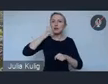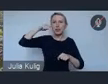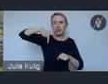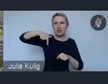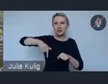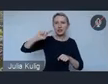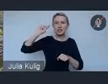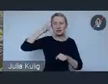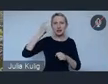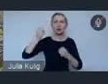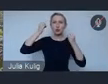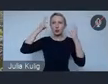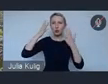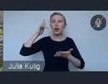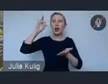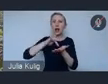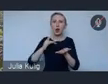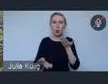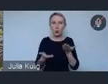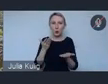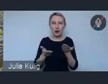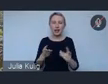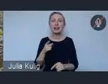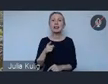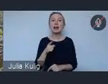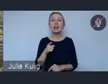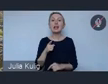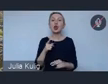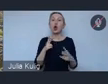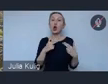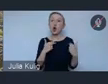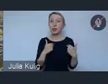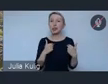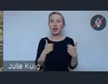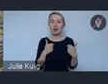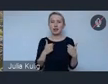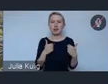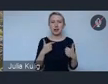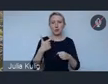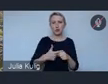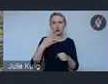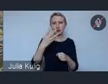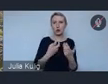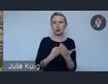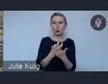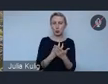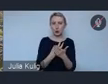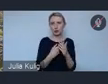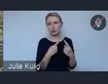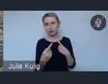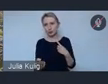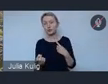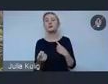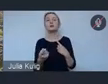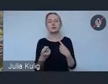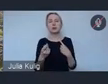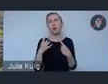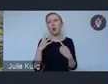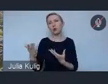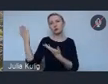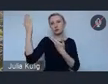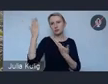Kultury w Lublinie które które komitet od 24 lutego gości u siebie i opiekuje